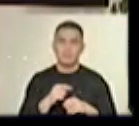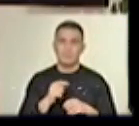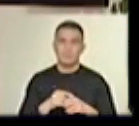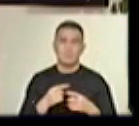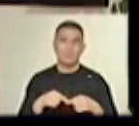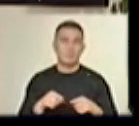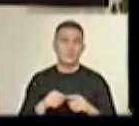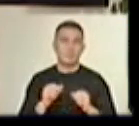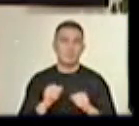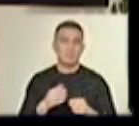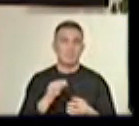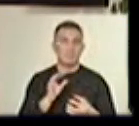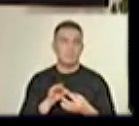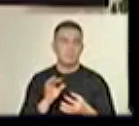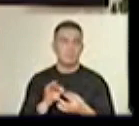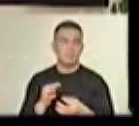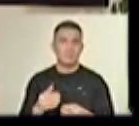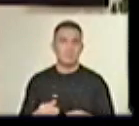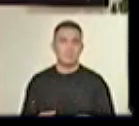которых приручает.